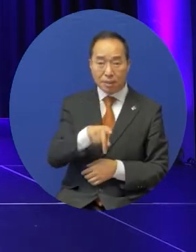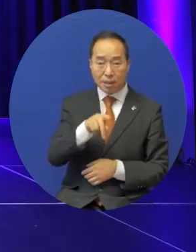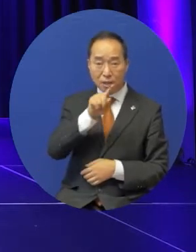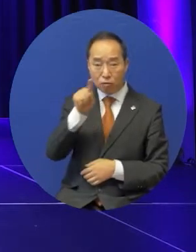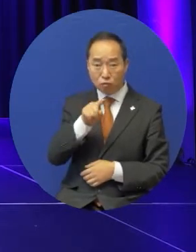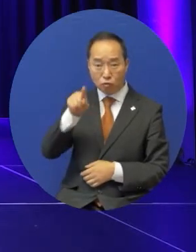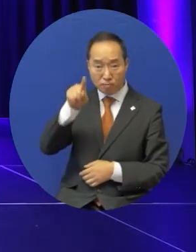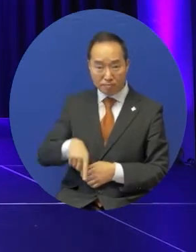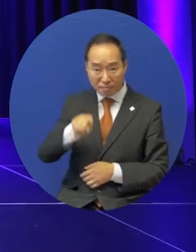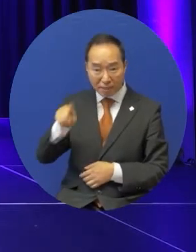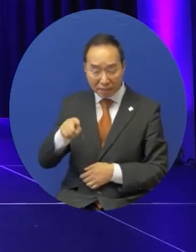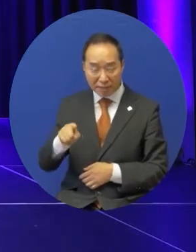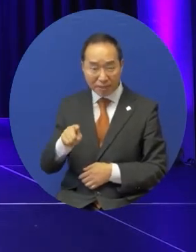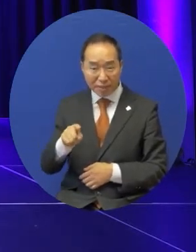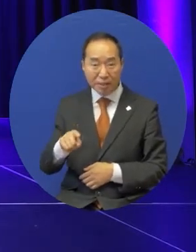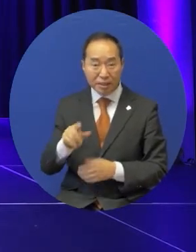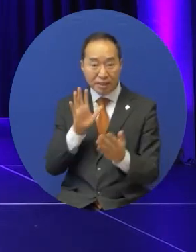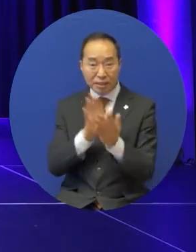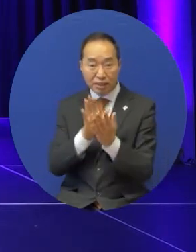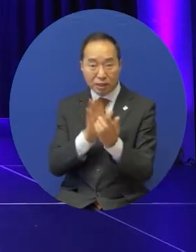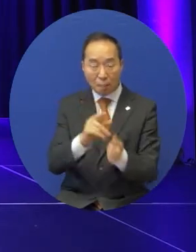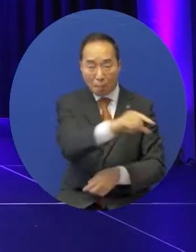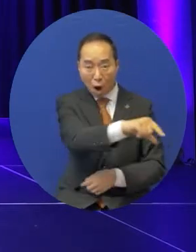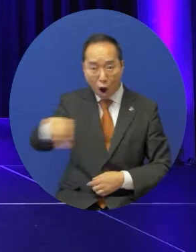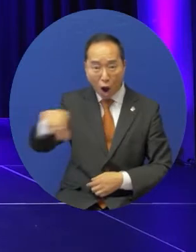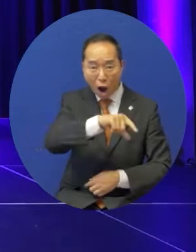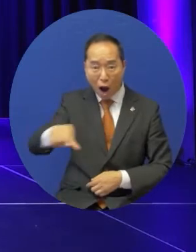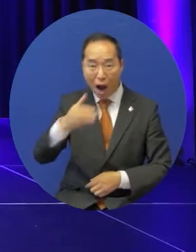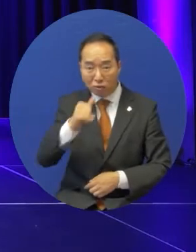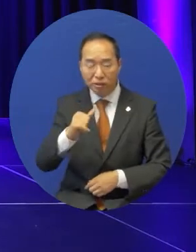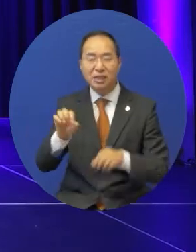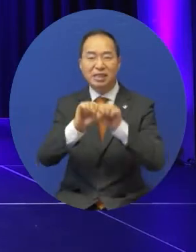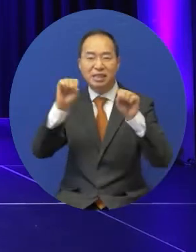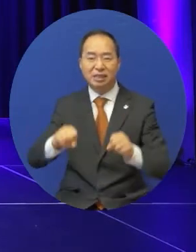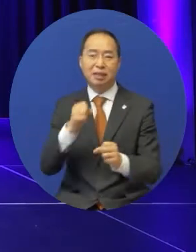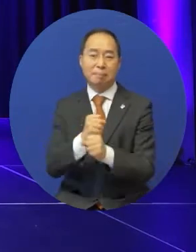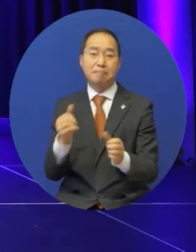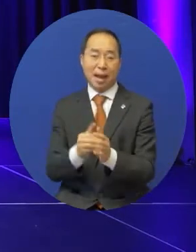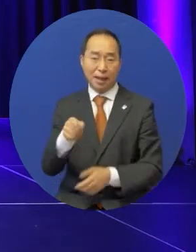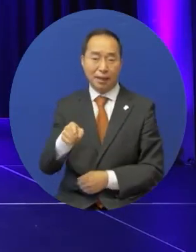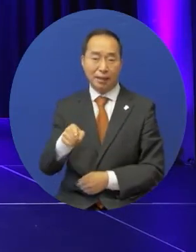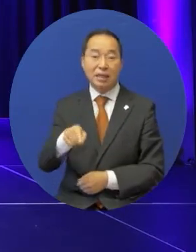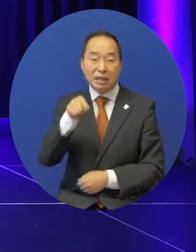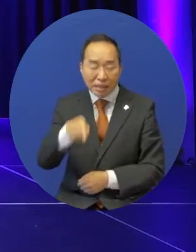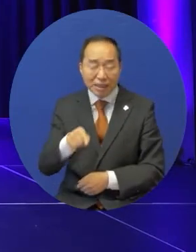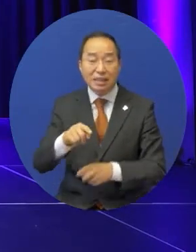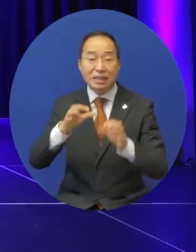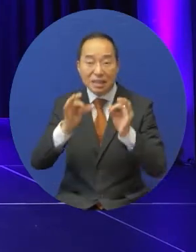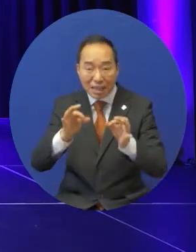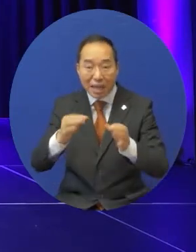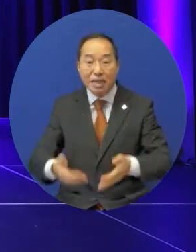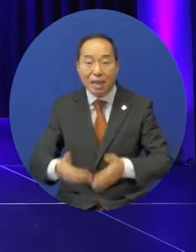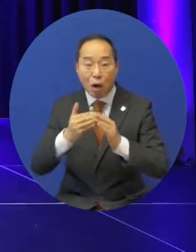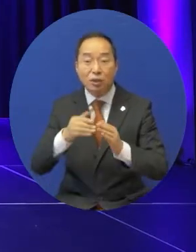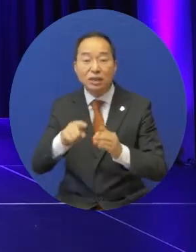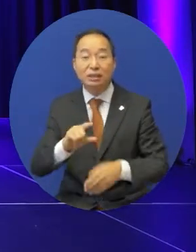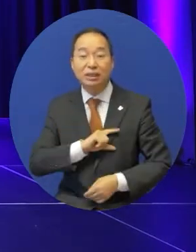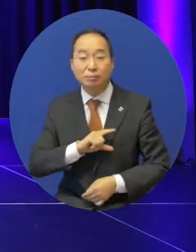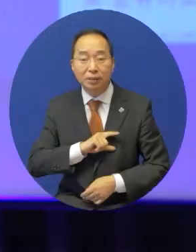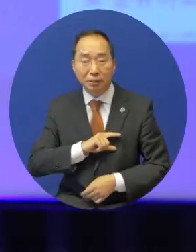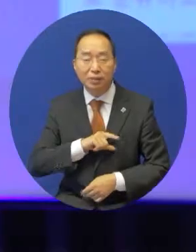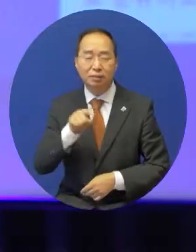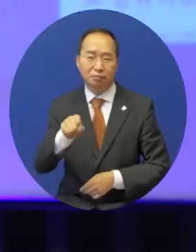직거래 할 수 있는 새로운 은행 시스템이 나온 거죠. 그것을 크립토 뱅크라고